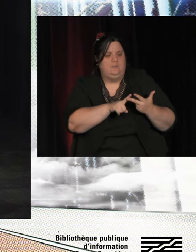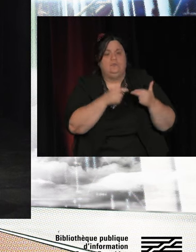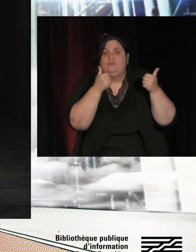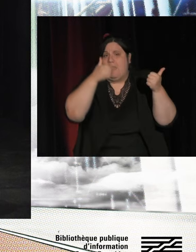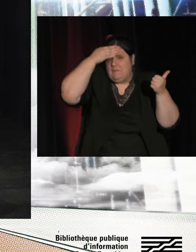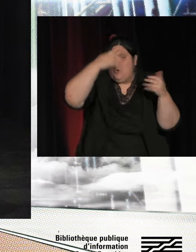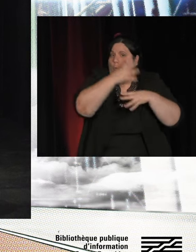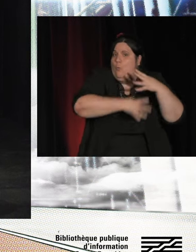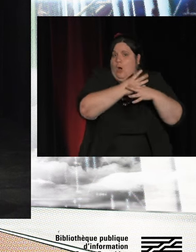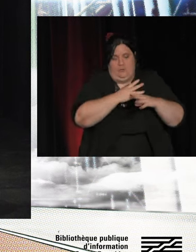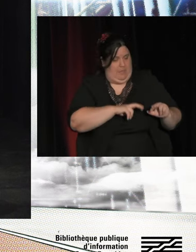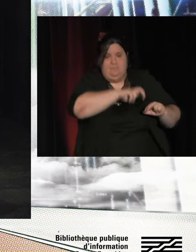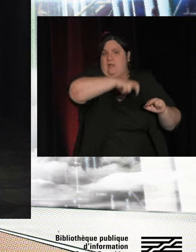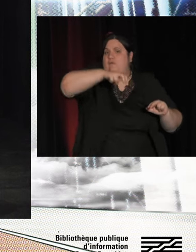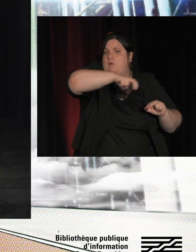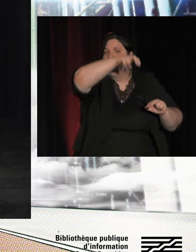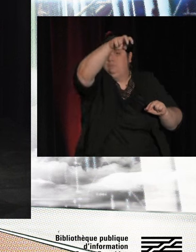être extrêmement chaotique.